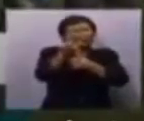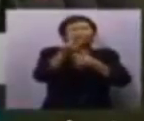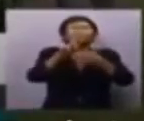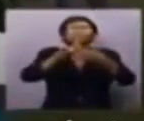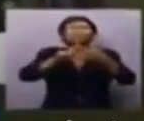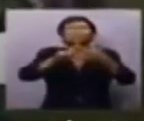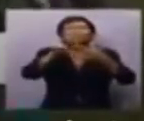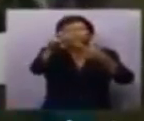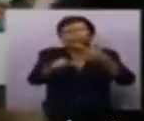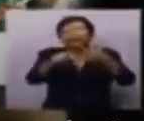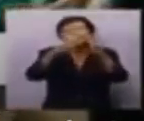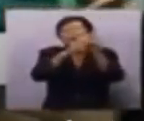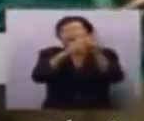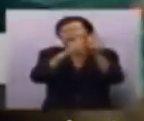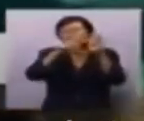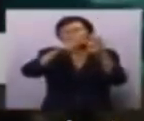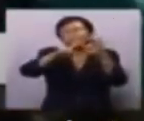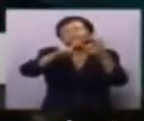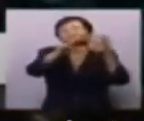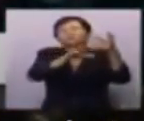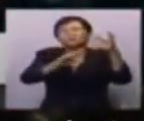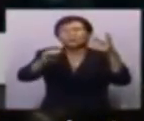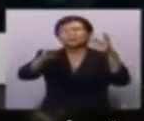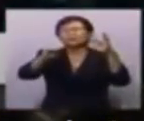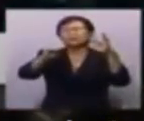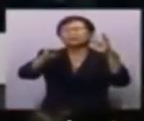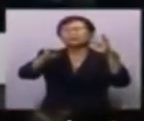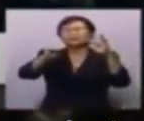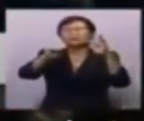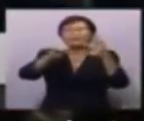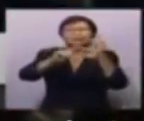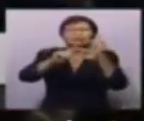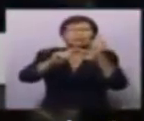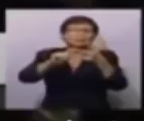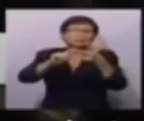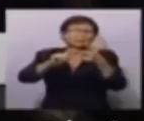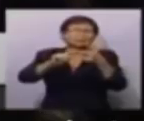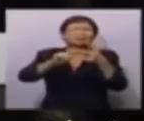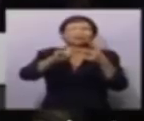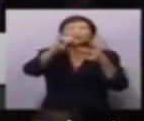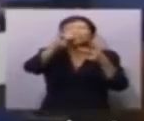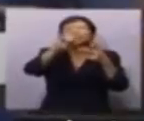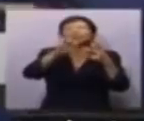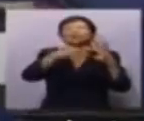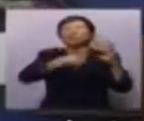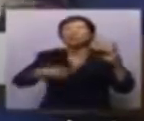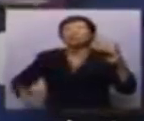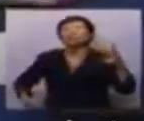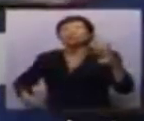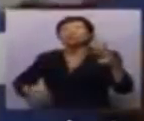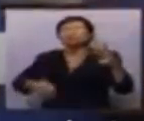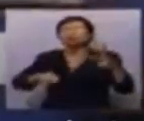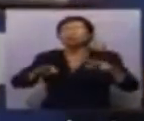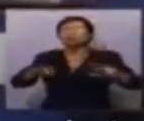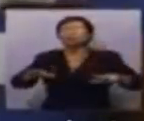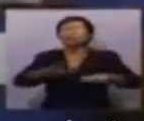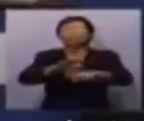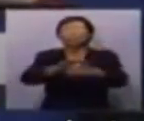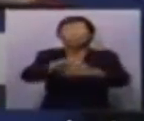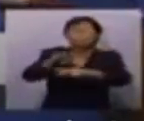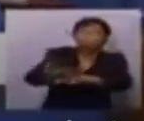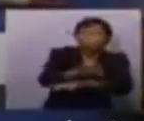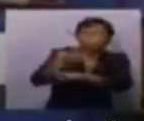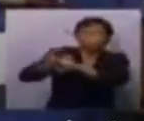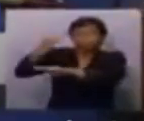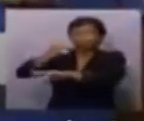Arshad dan calon PAS Atta Abdul Munim Hassan Adli. Ibrahim Mak Zain atau Raja Bomoh yang sebelum ini mengumumkan